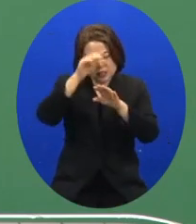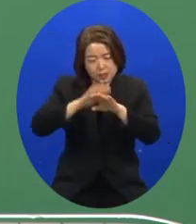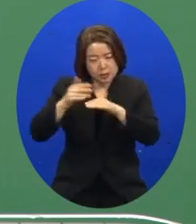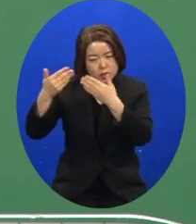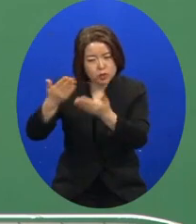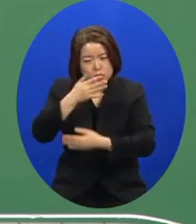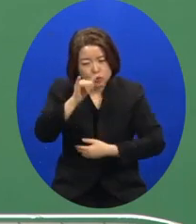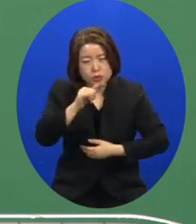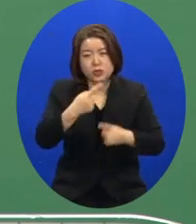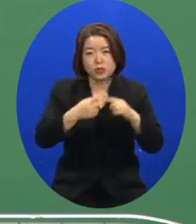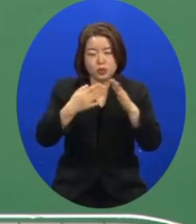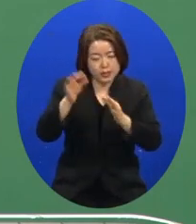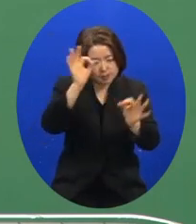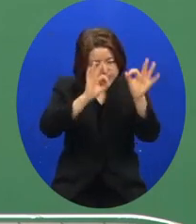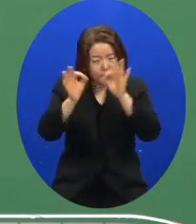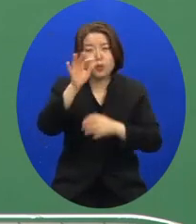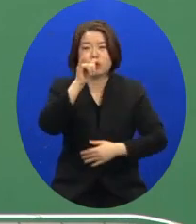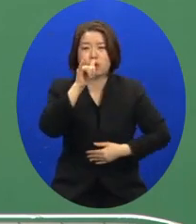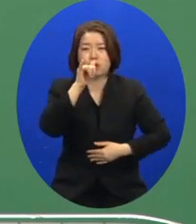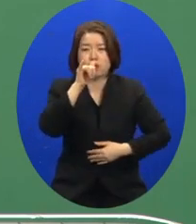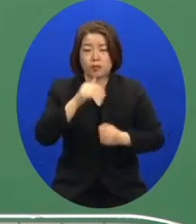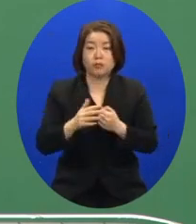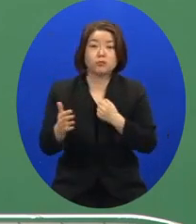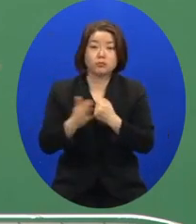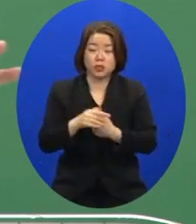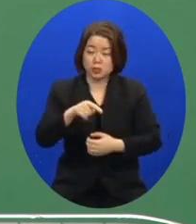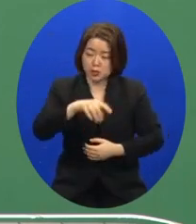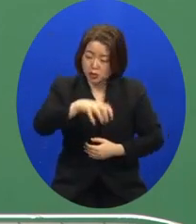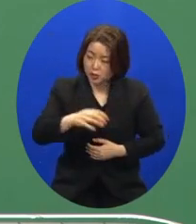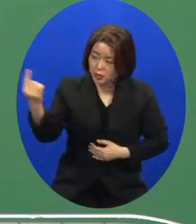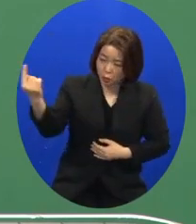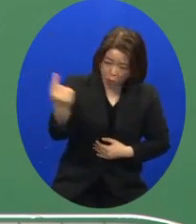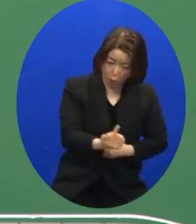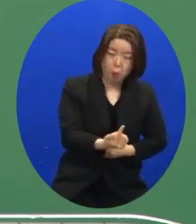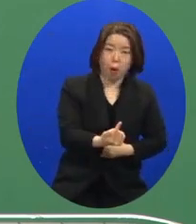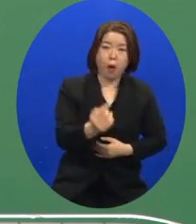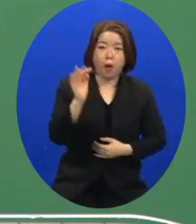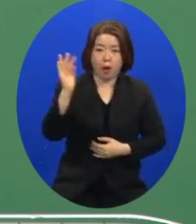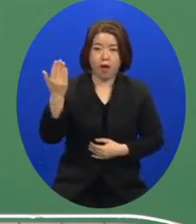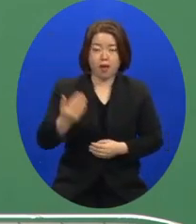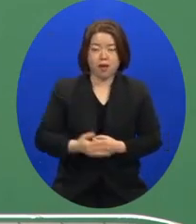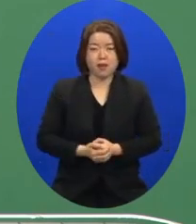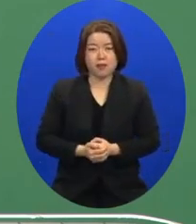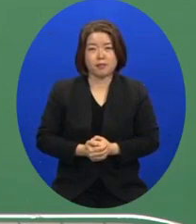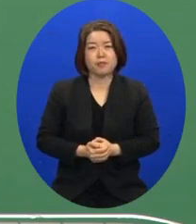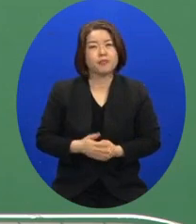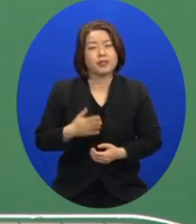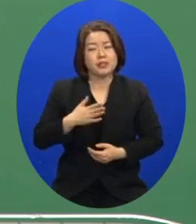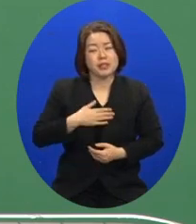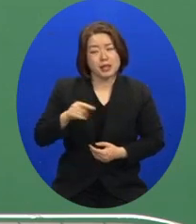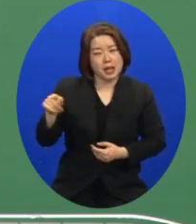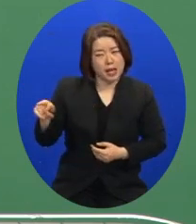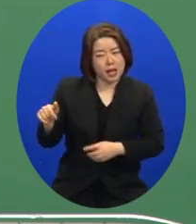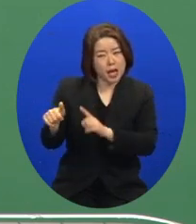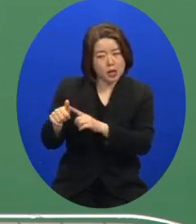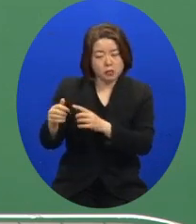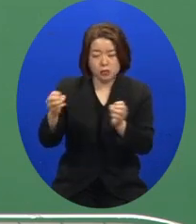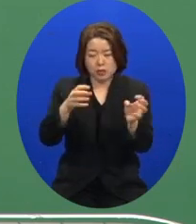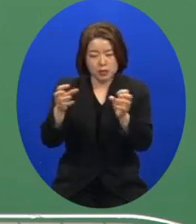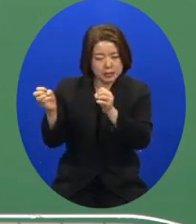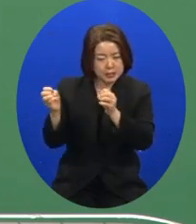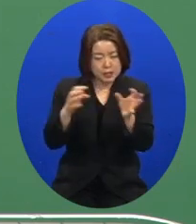있는 교회를 찾고 있다는 거예요. 그래서 여기까지 오게 됐다는 겁니다. 제가 그분과 대화를